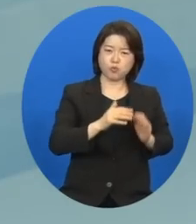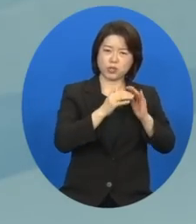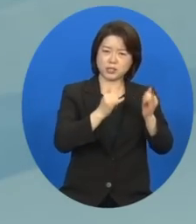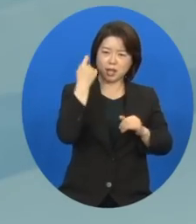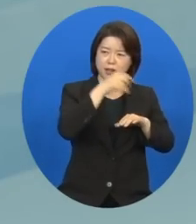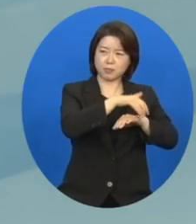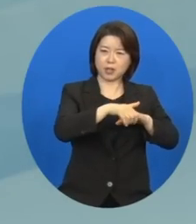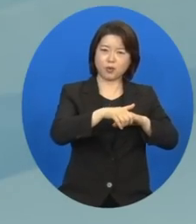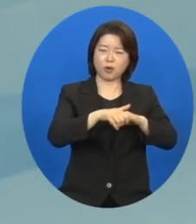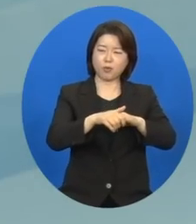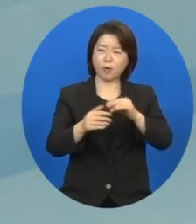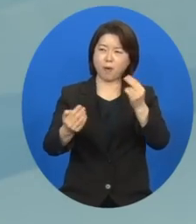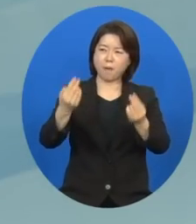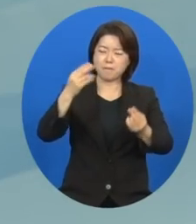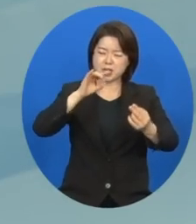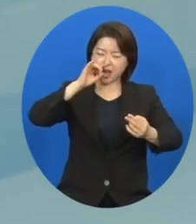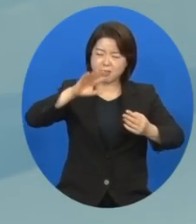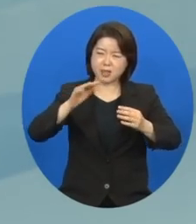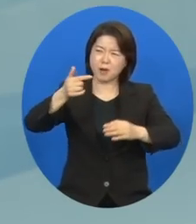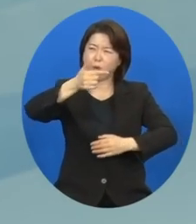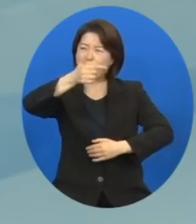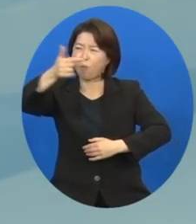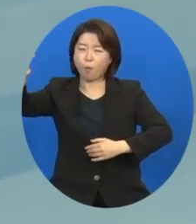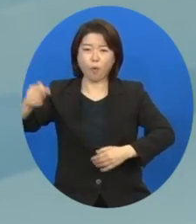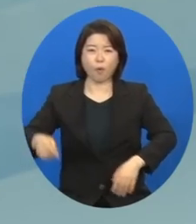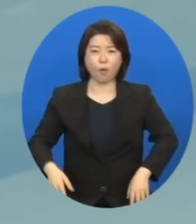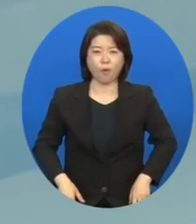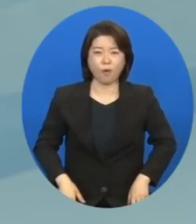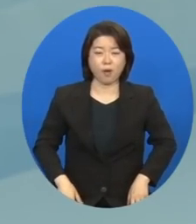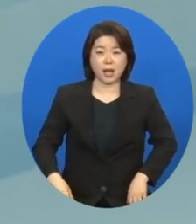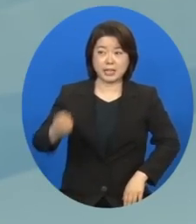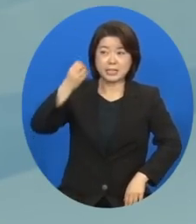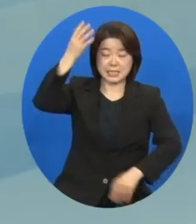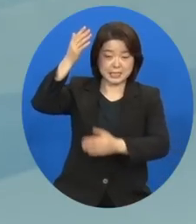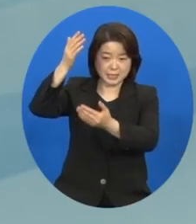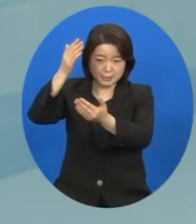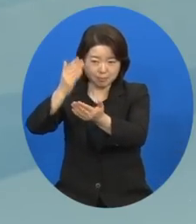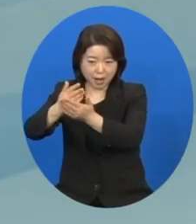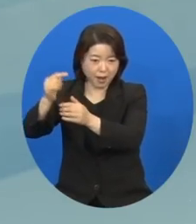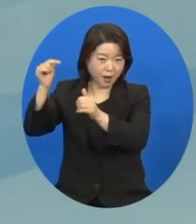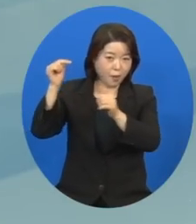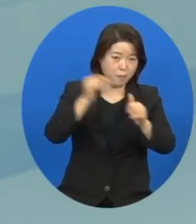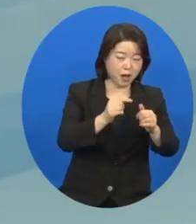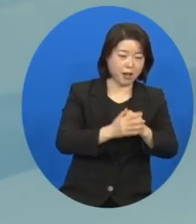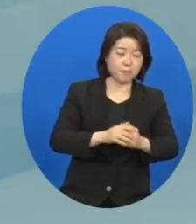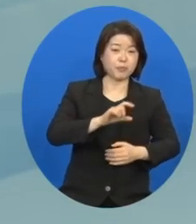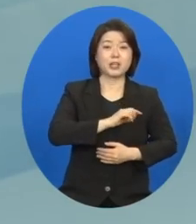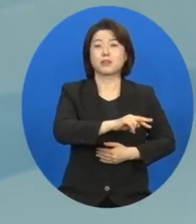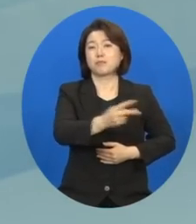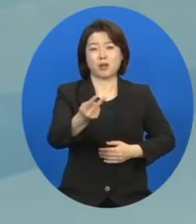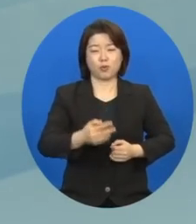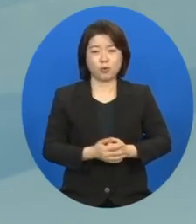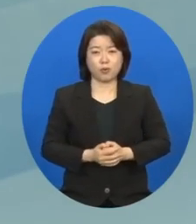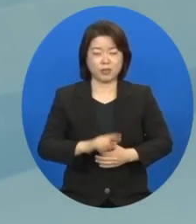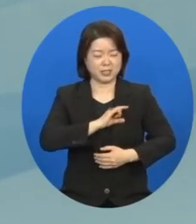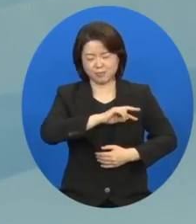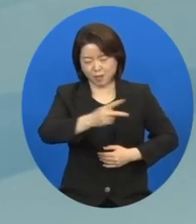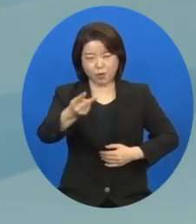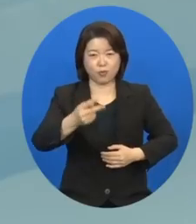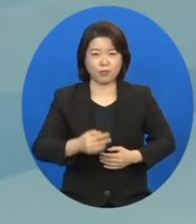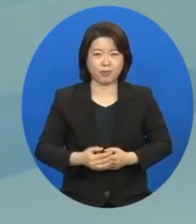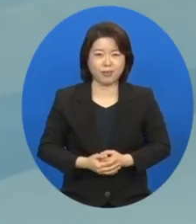계획과 비교할 수 없이 크다는 것을 잊지 않도록 하기 위해서 아예 이름을 바꿔주신 거예요. 이름을 아예